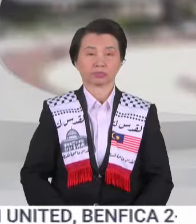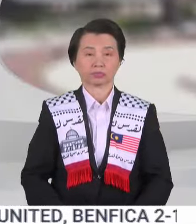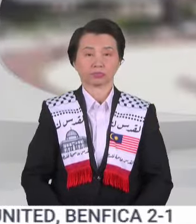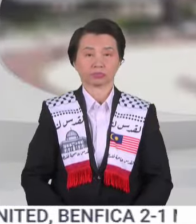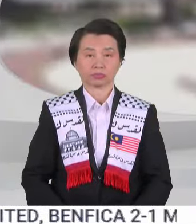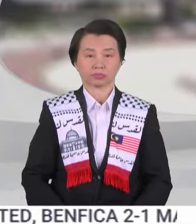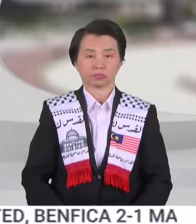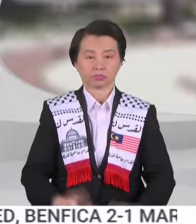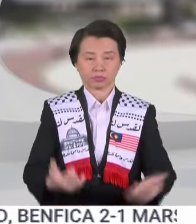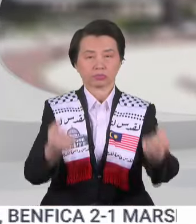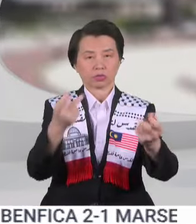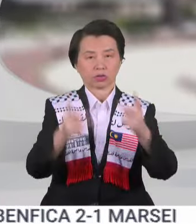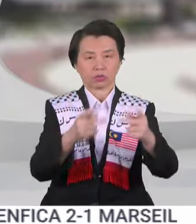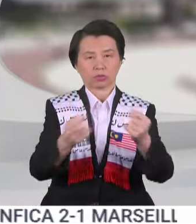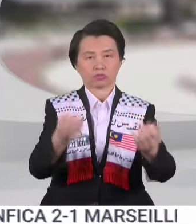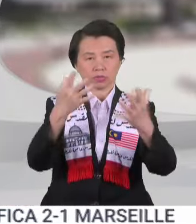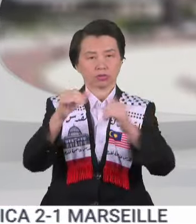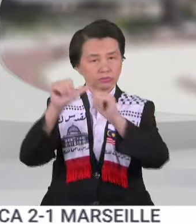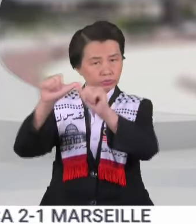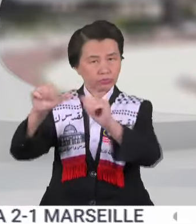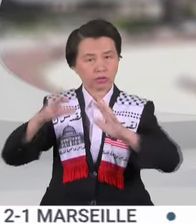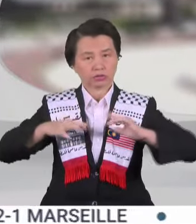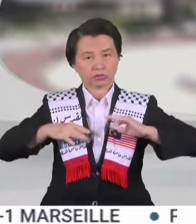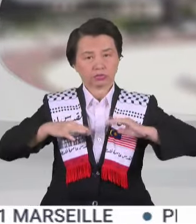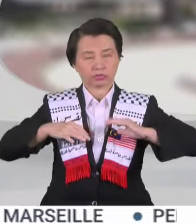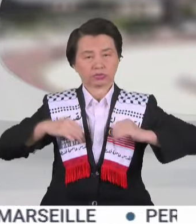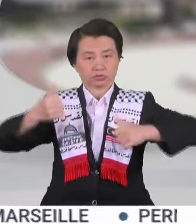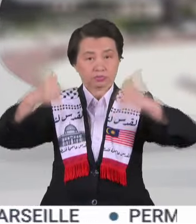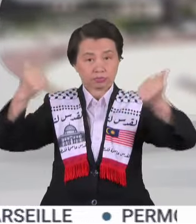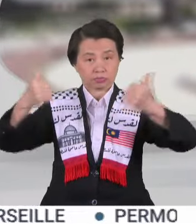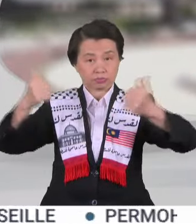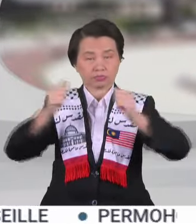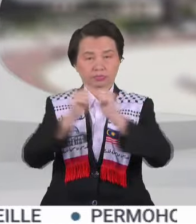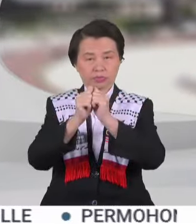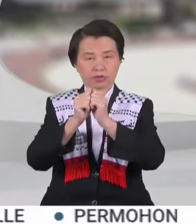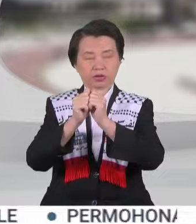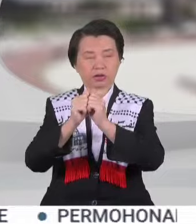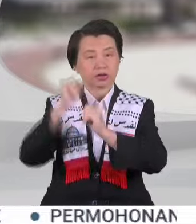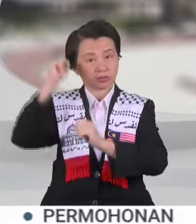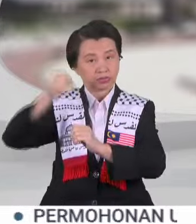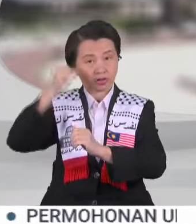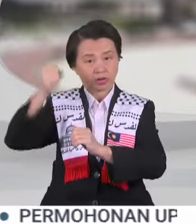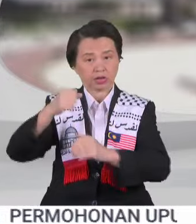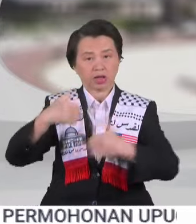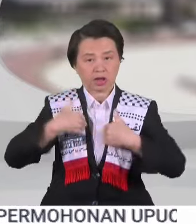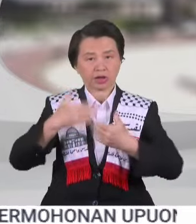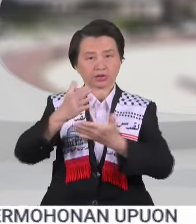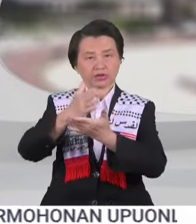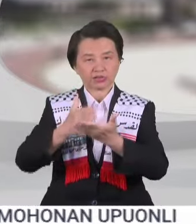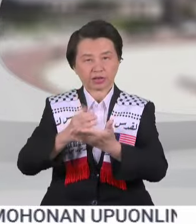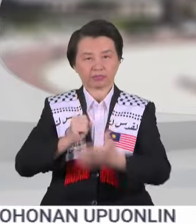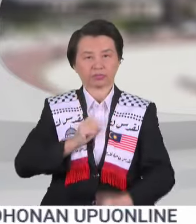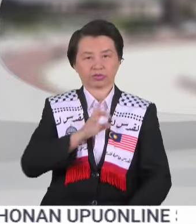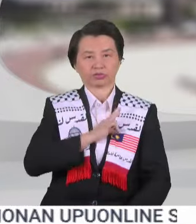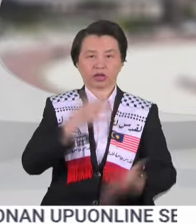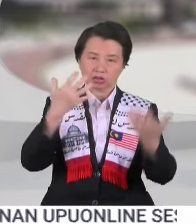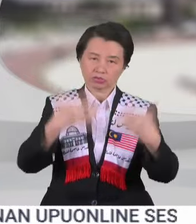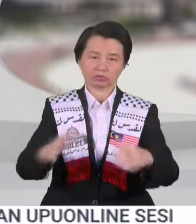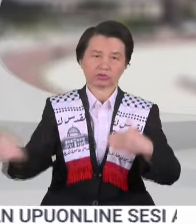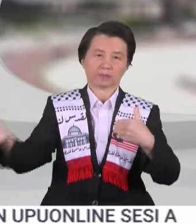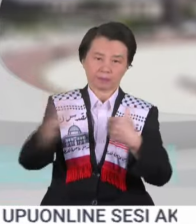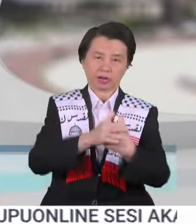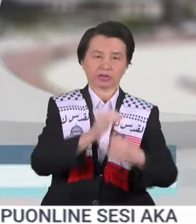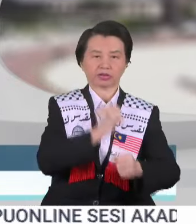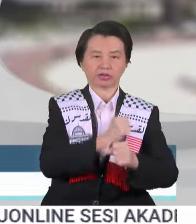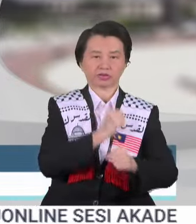Di saat orang ramai masih bercuti dan menyambut Aidilfitri bersama sanak saudara, ada dalam kalangan penjawat awam sudah pun mula